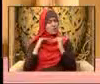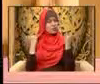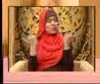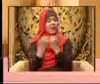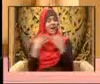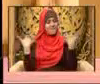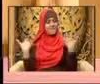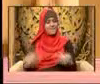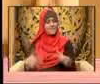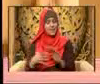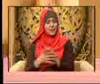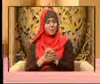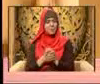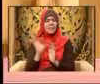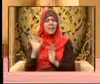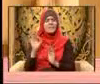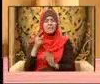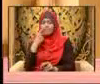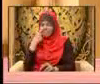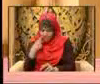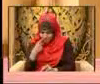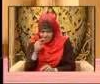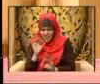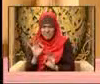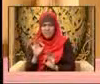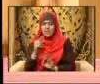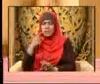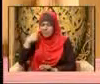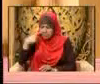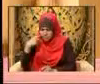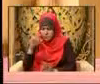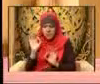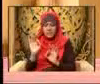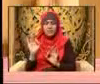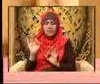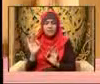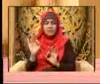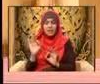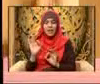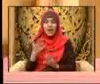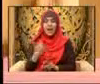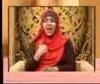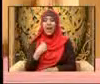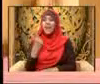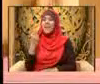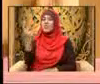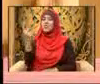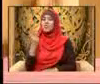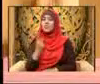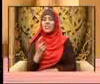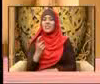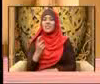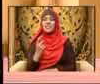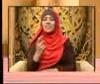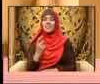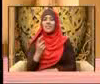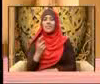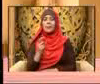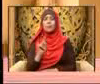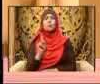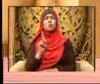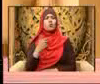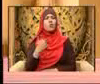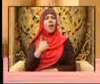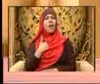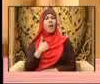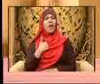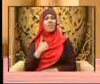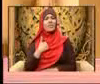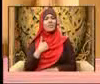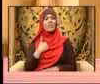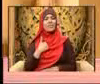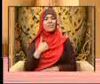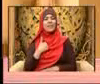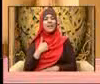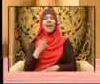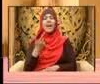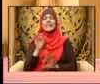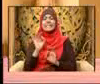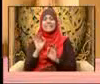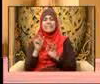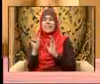عامة، أن هك الإنسان كلمة عبد بمعنى يأتي الإنسان إلى الطريق فيعبده برجله،